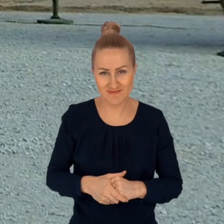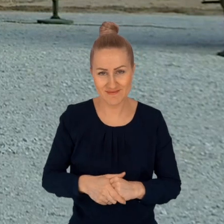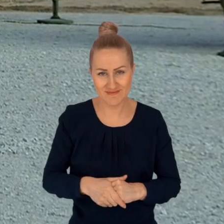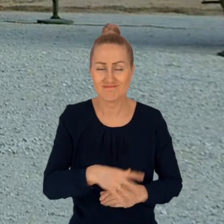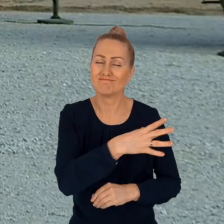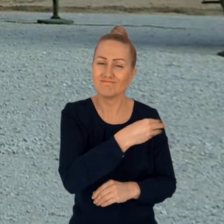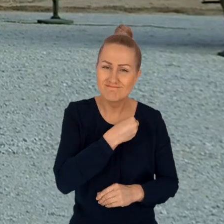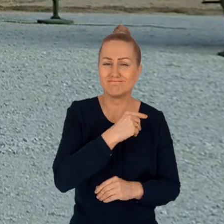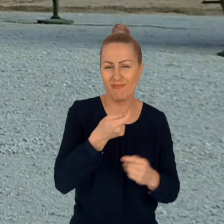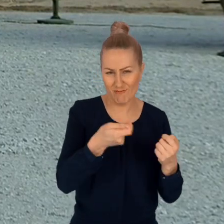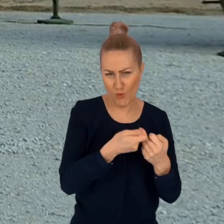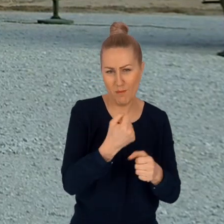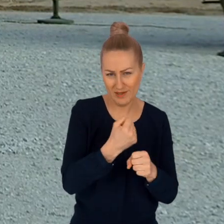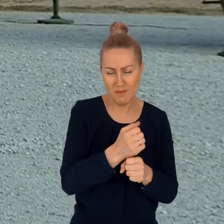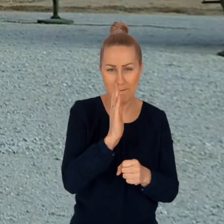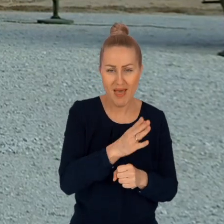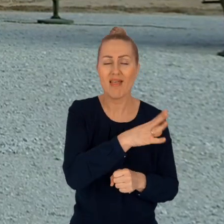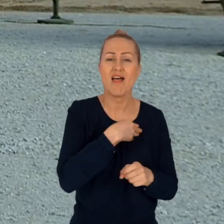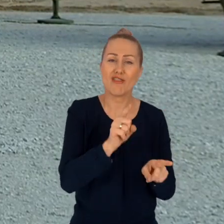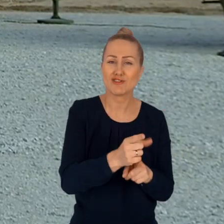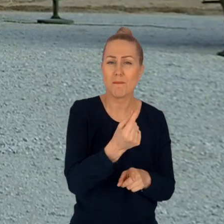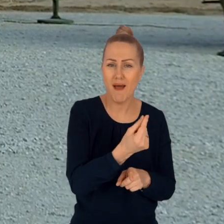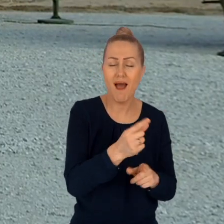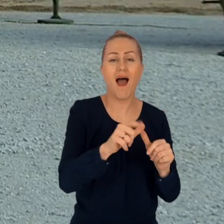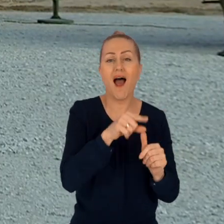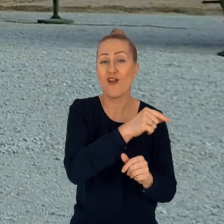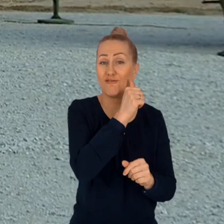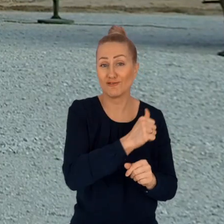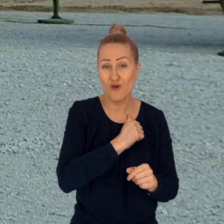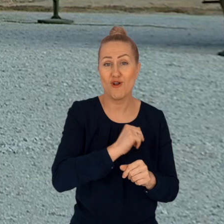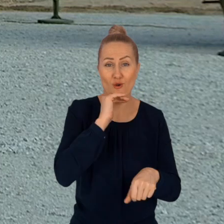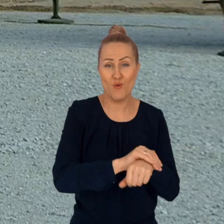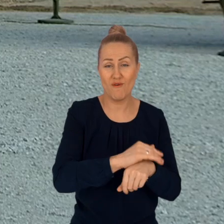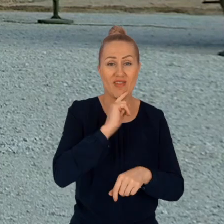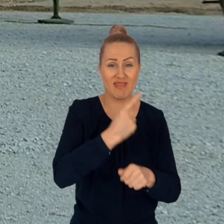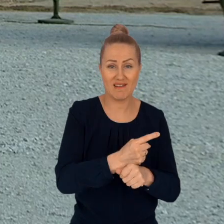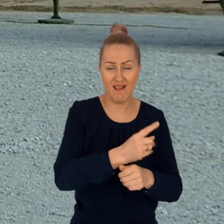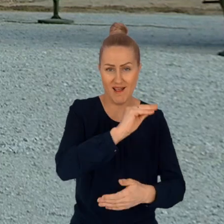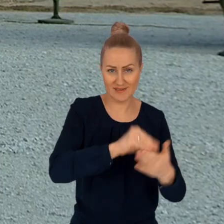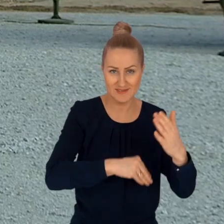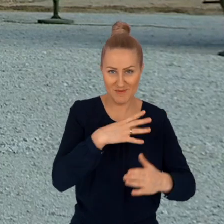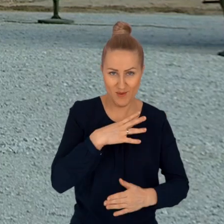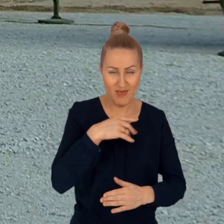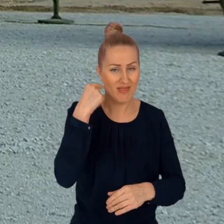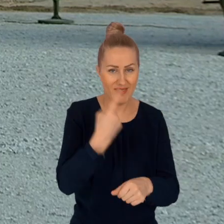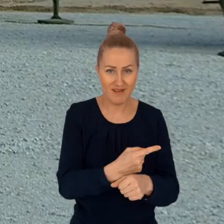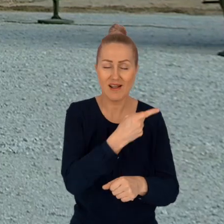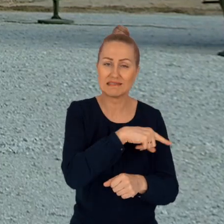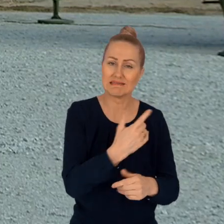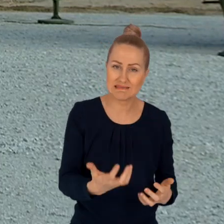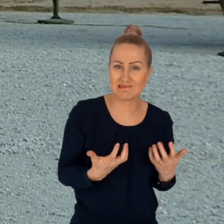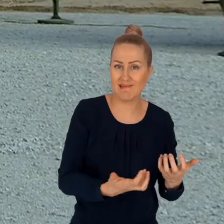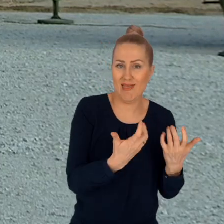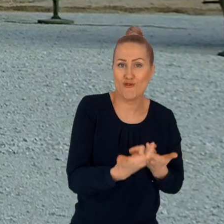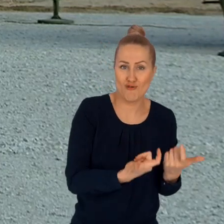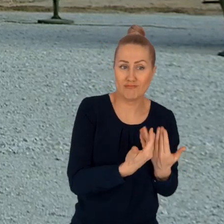współpracownikami, partnerami, którzy wczoraj podpisali właśnie tą deklarację. Oni podpisali deklarację intencji, my na